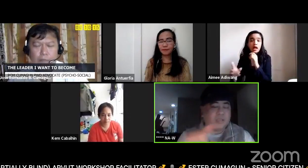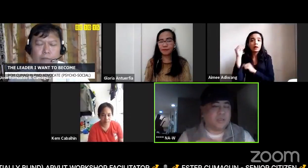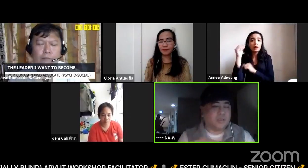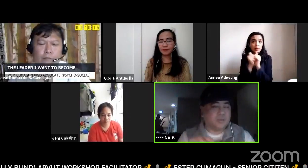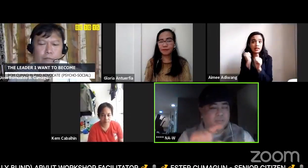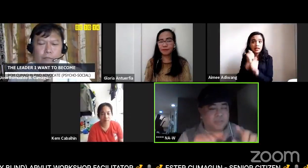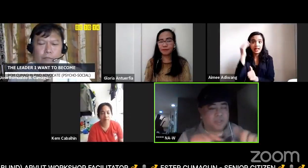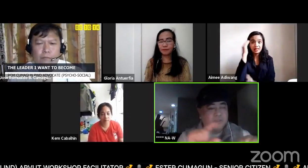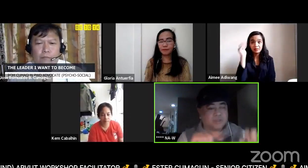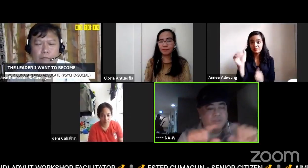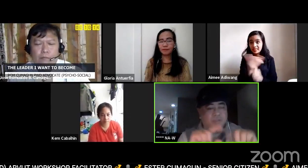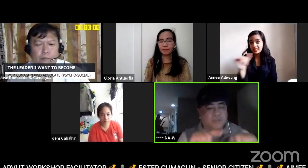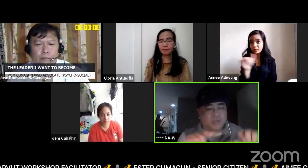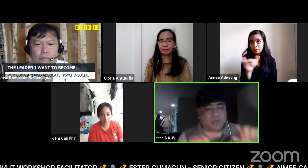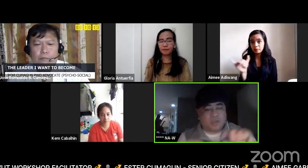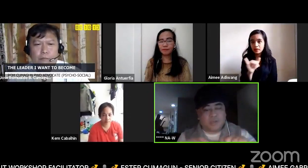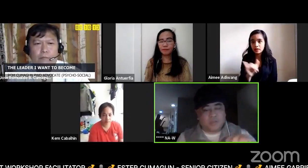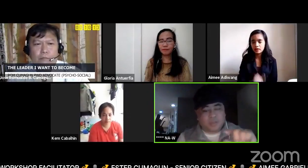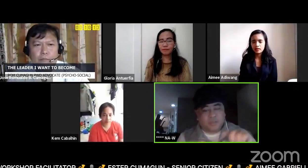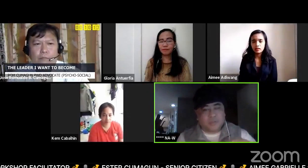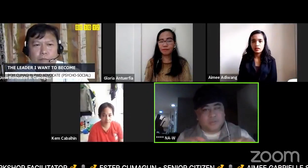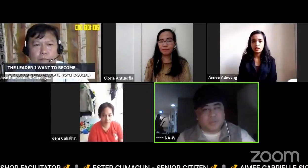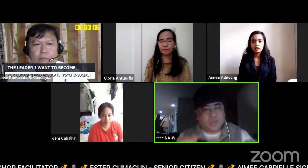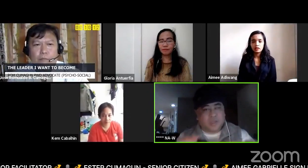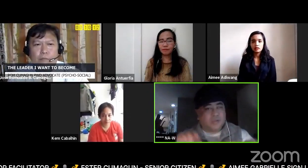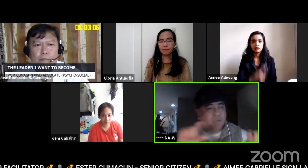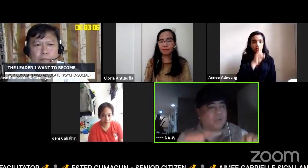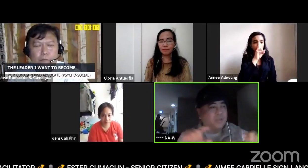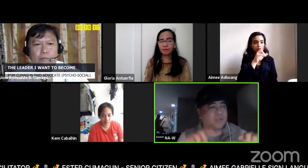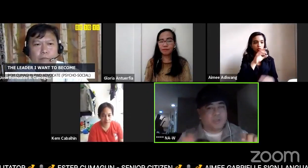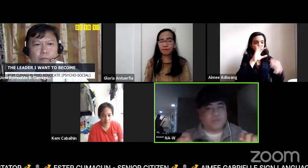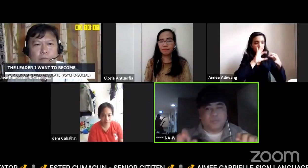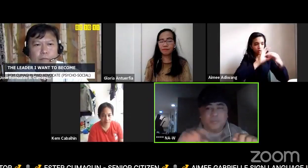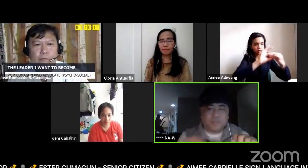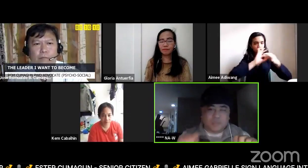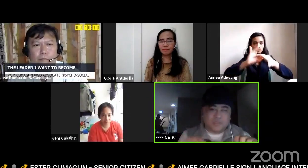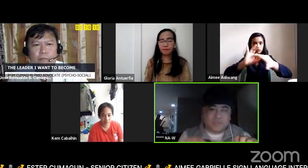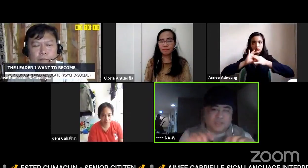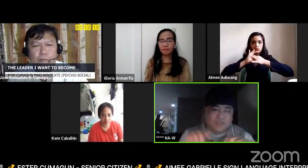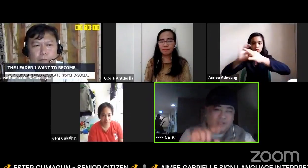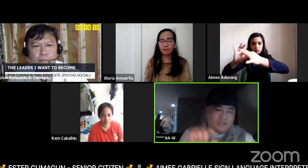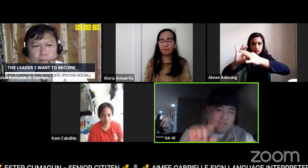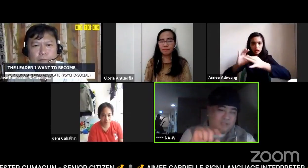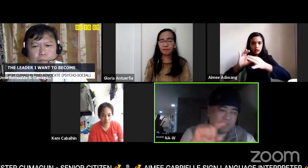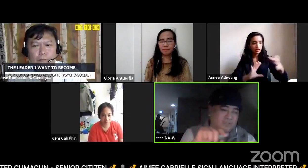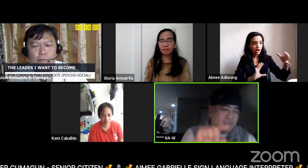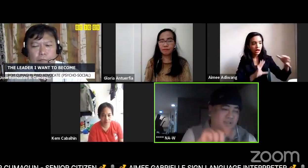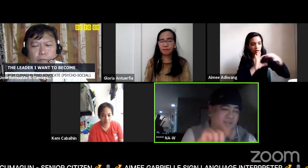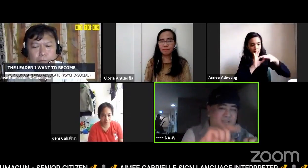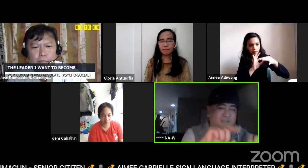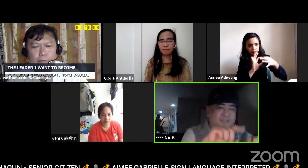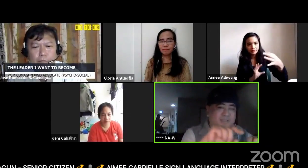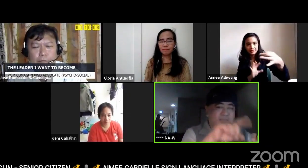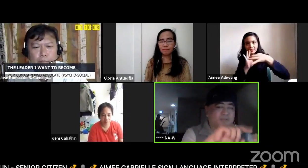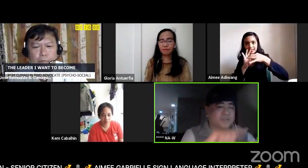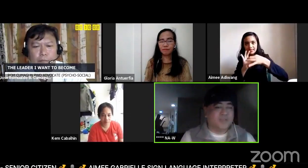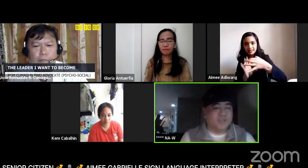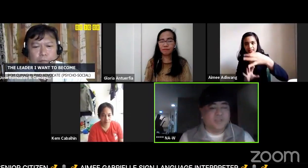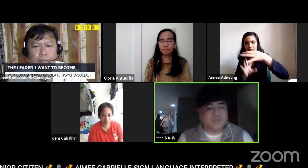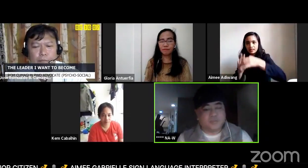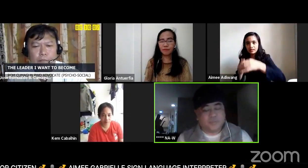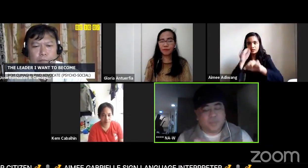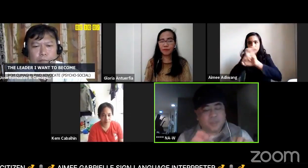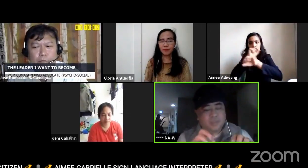sa makina na gears na magkakabit-kabit na magkakawing-kawing na pag umanda rin isa, anda rin isa, and